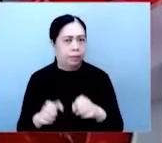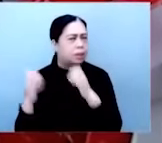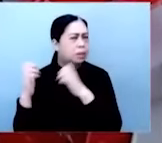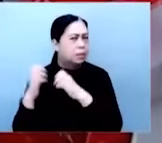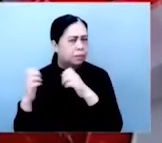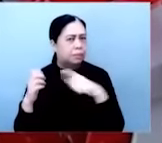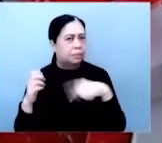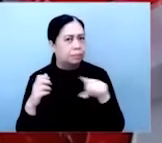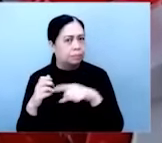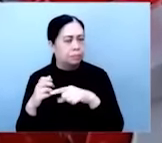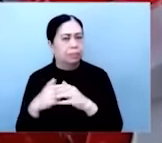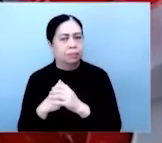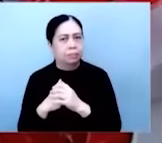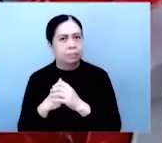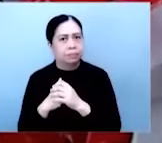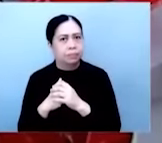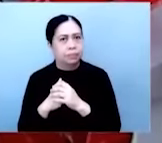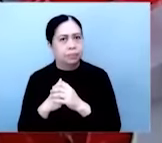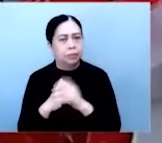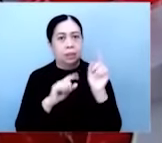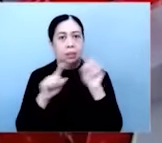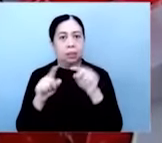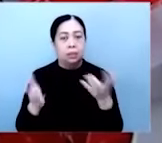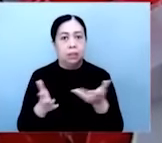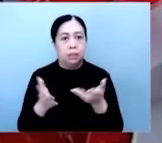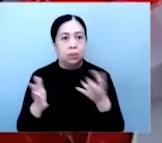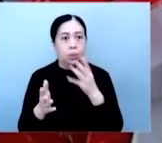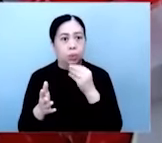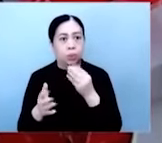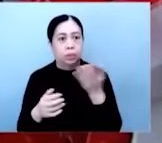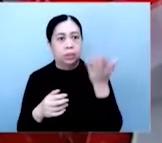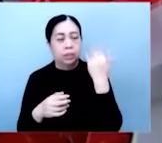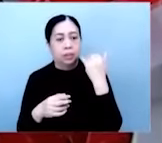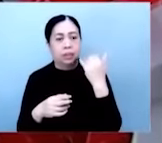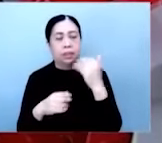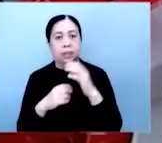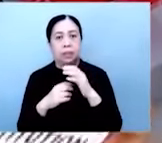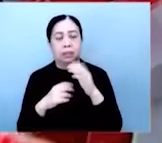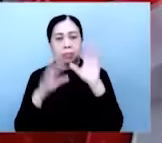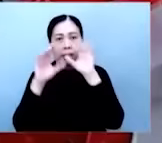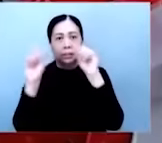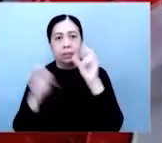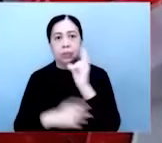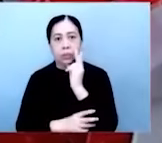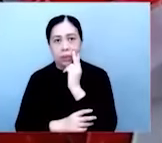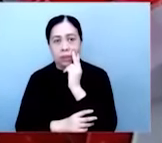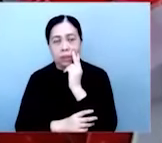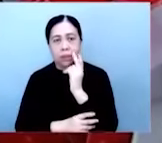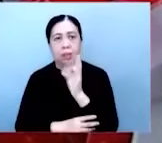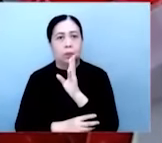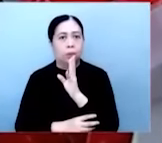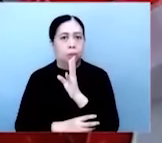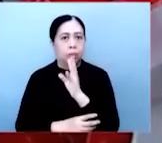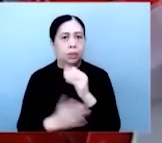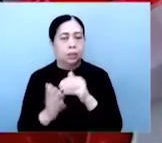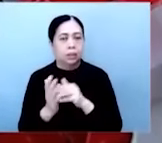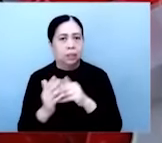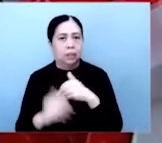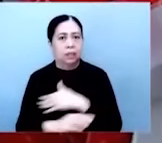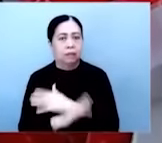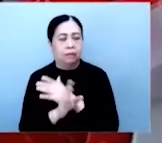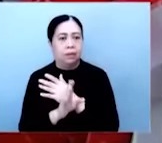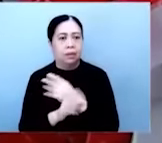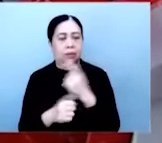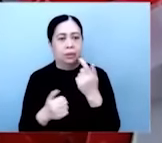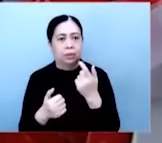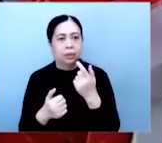na nadadalo dito si dating Pangulong Rodrigo Duterte at magsasalita muli si